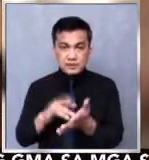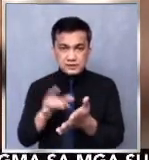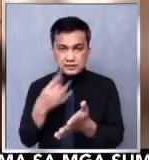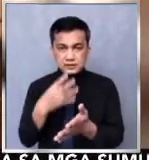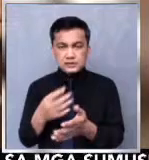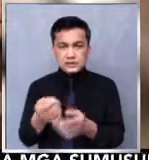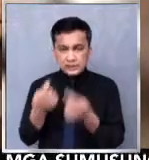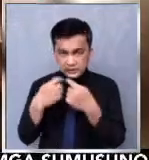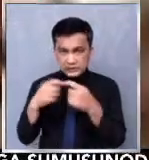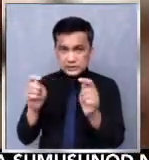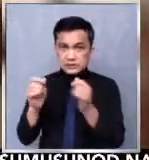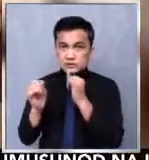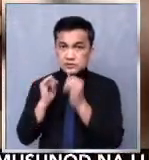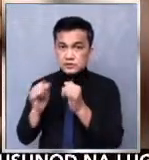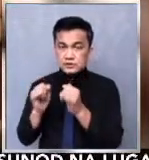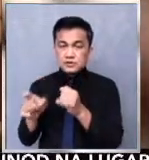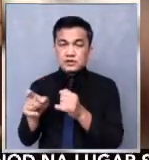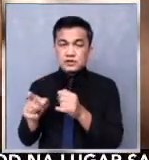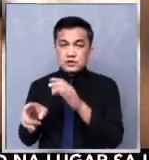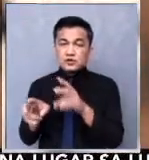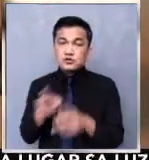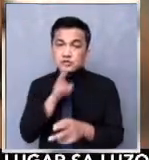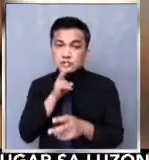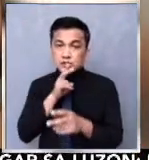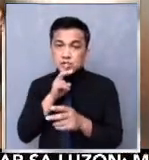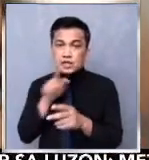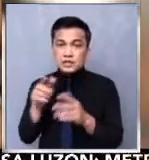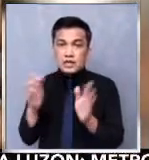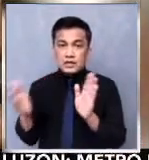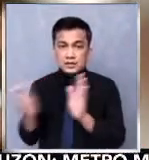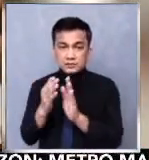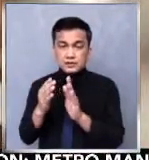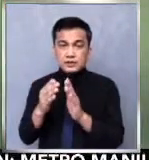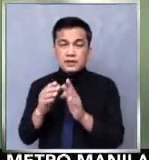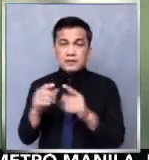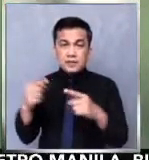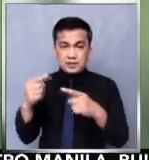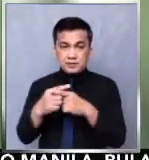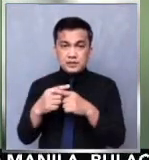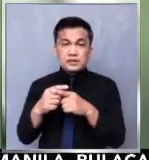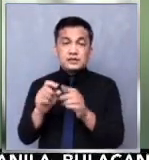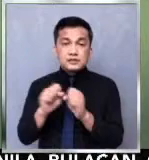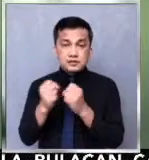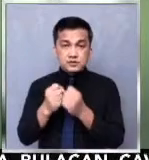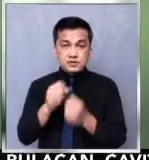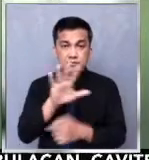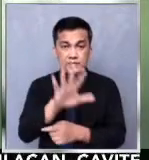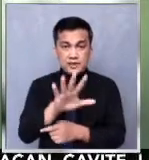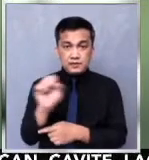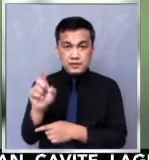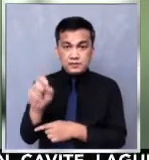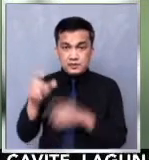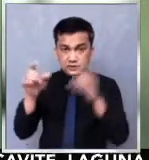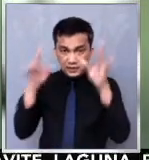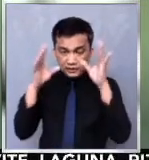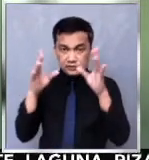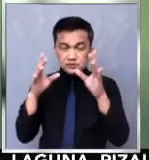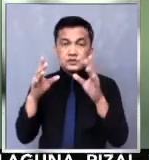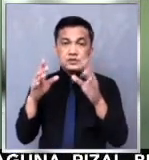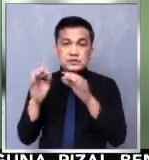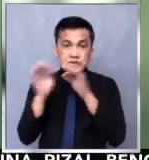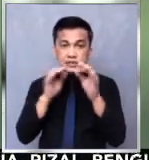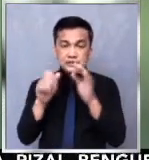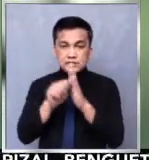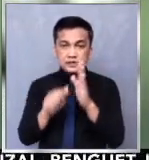suspect na naharap sa reklamong paglibag sa Section 5 at 11 ng Dangerous Drugs Act. Lalaki nga ang problema ng ating mga kabataan